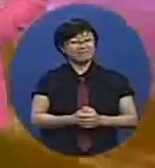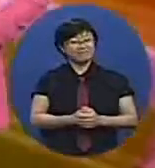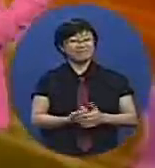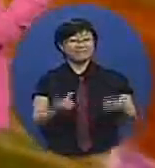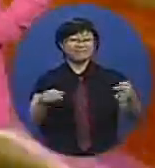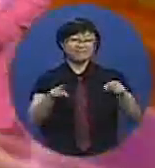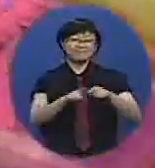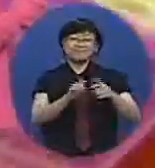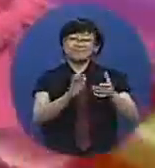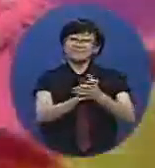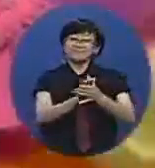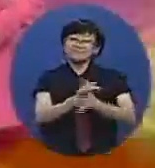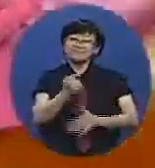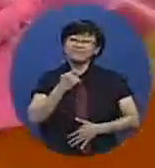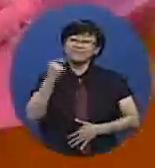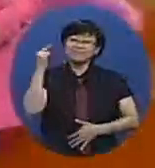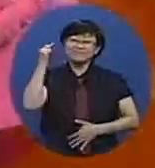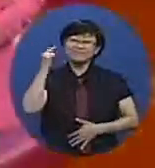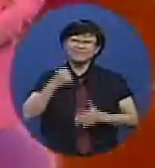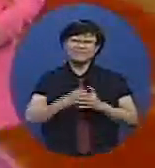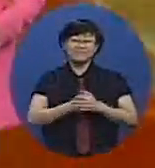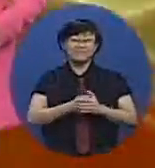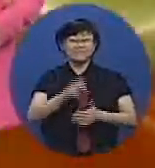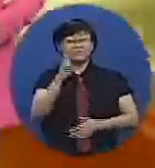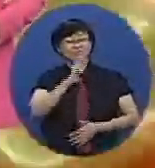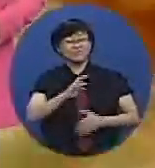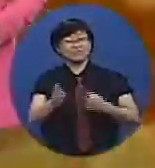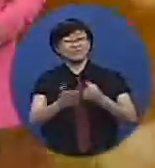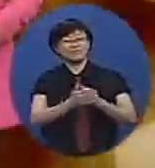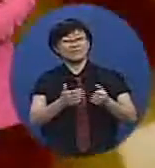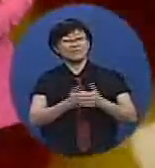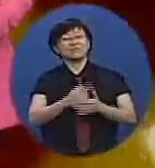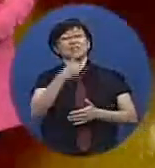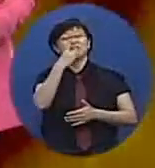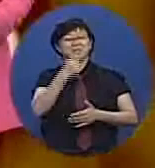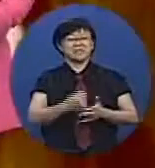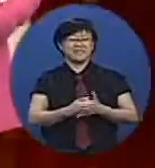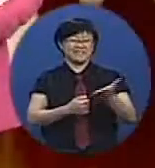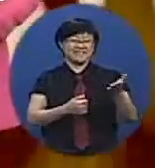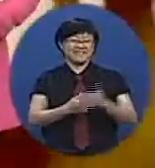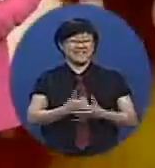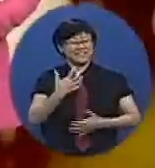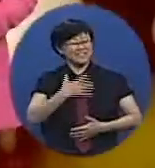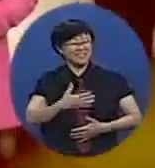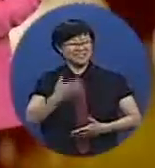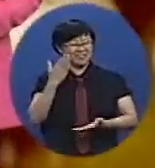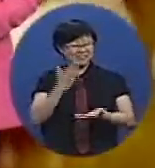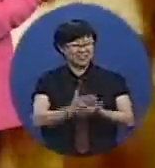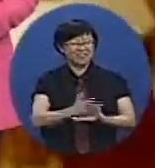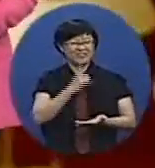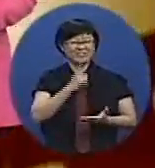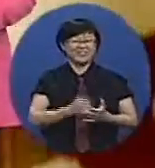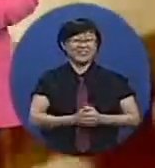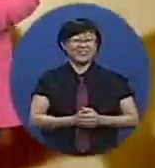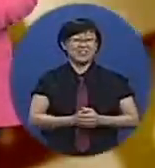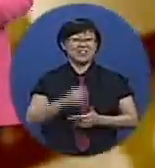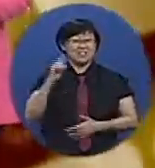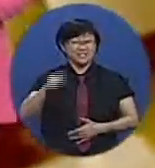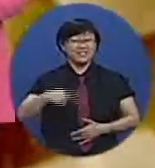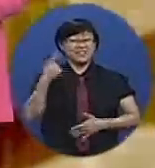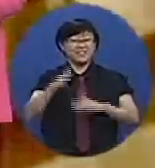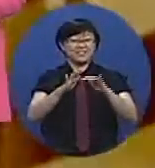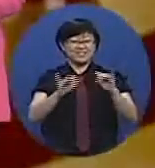네. 목소리 때문에도 그렇고 노래 때문에 금방 어머님 뭐 예. 걱정 없으세요. 어, 네. 예. 자 다음